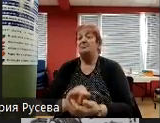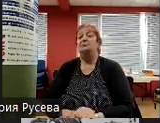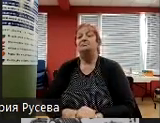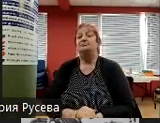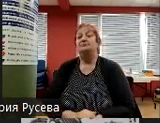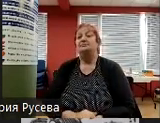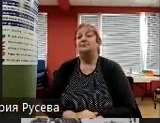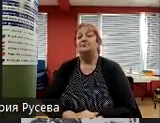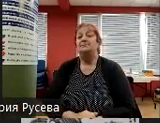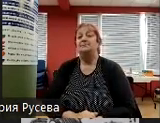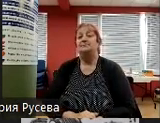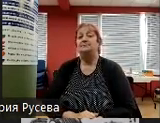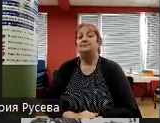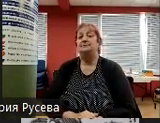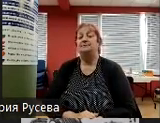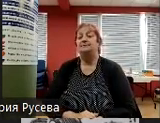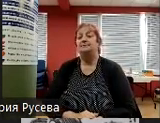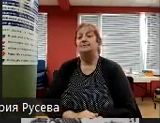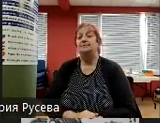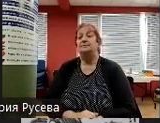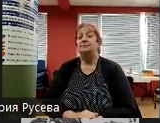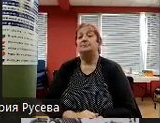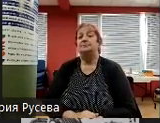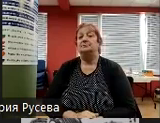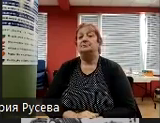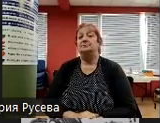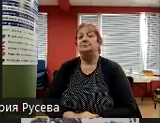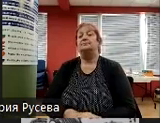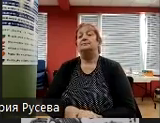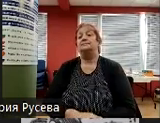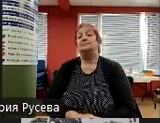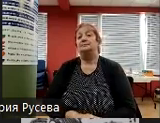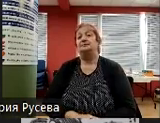Another reason not to use these creative fonts is that